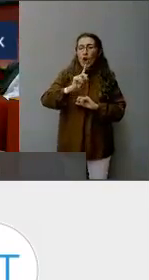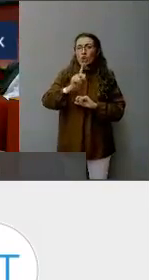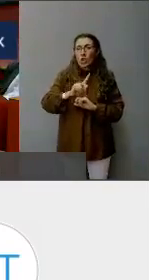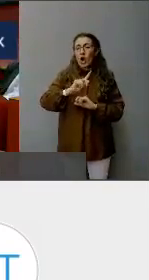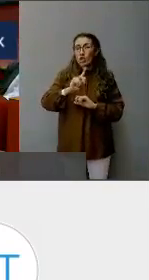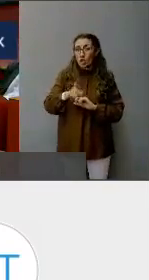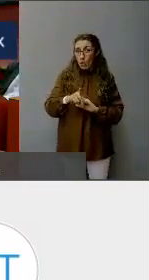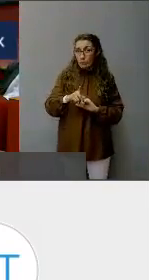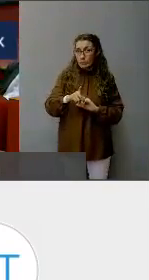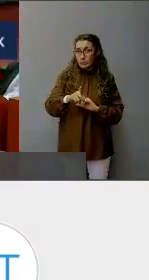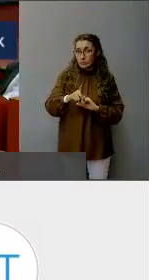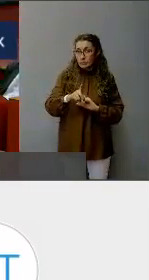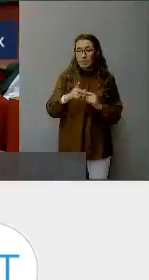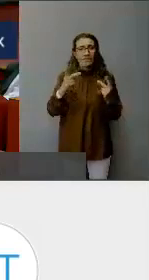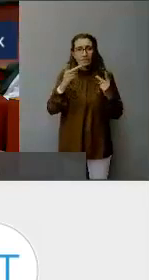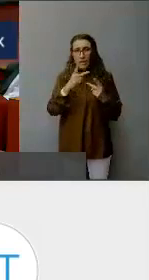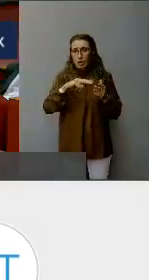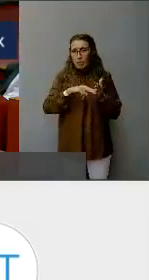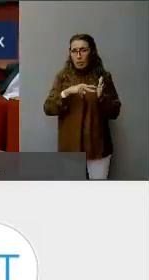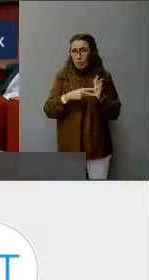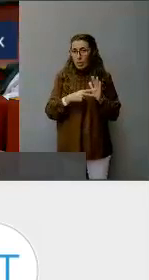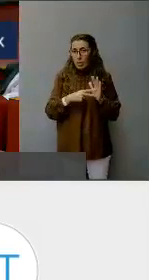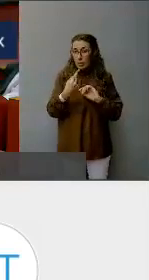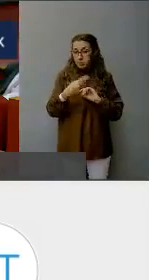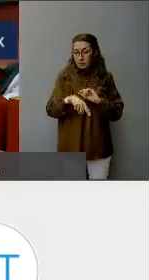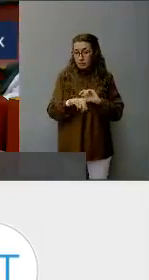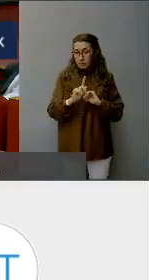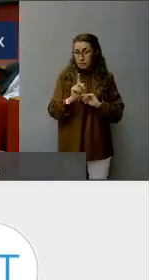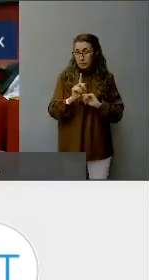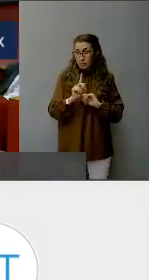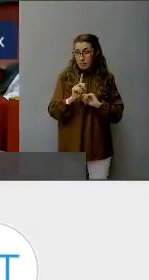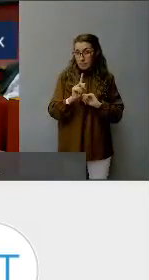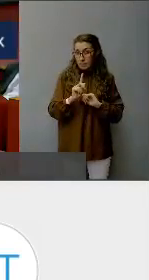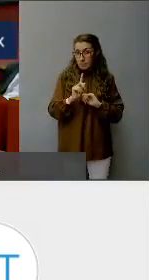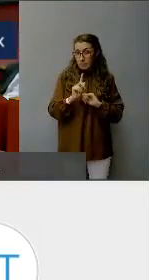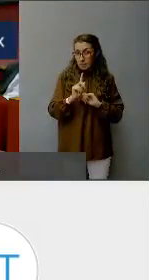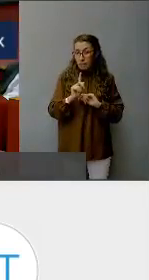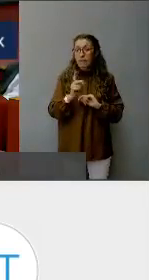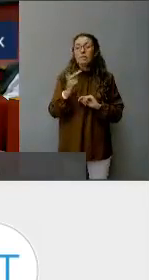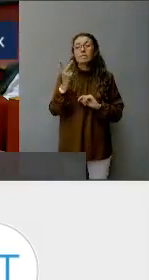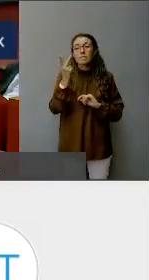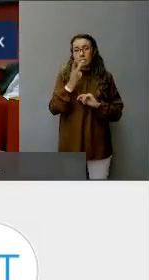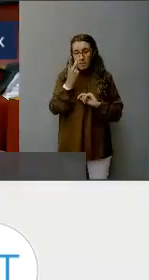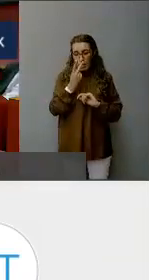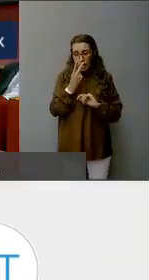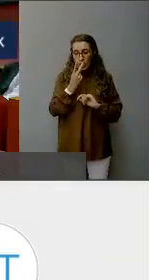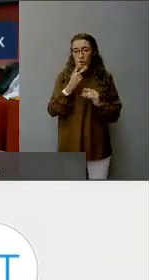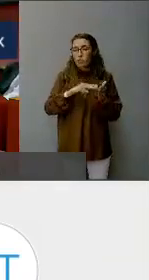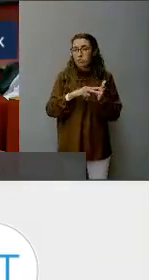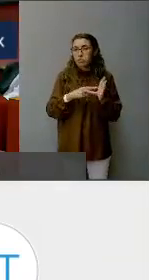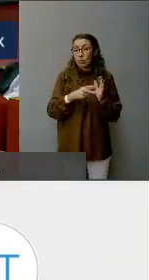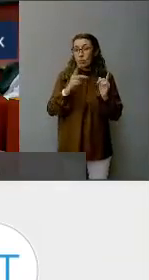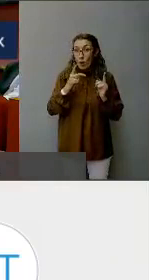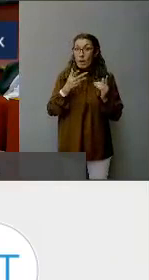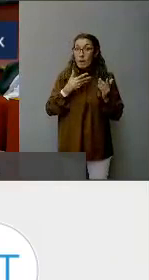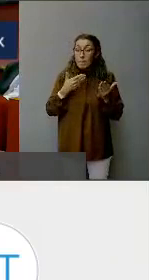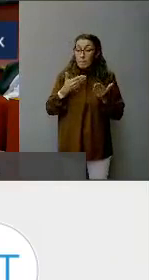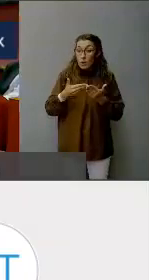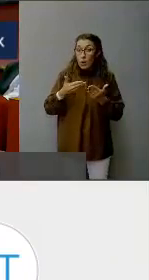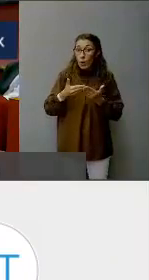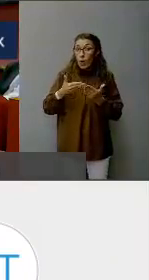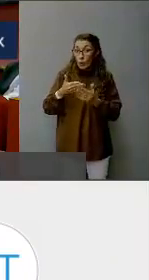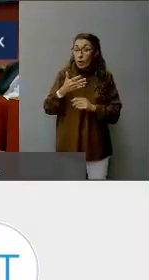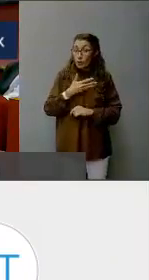non è questa la questione la questione è significativa è che ci sono delle proposte ci sono